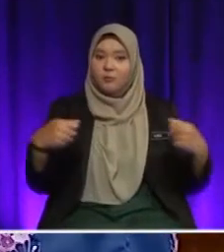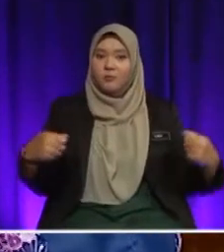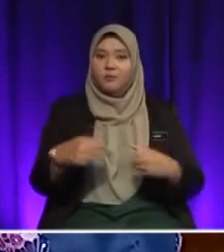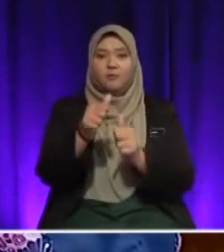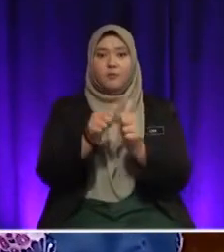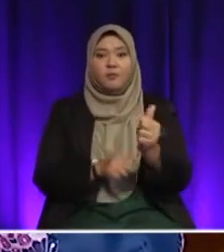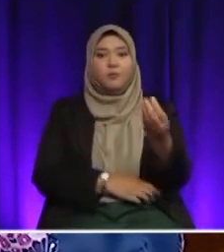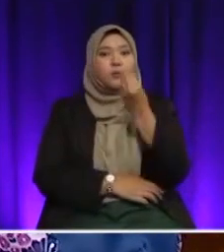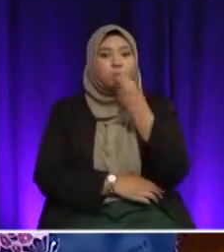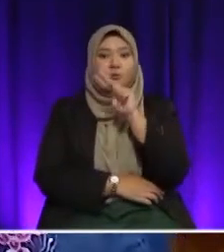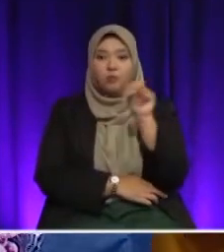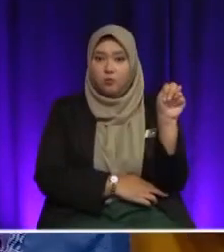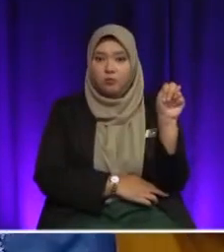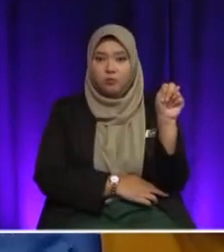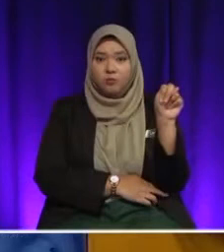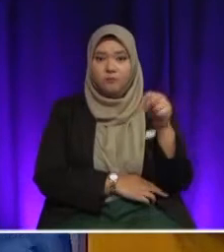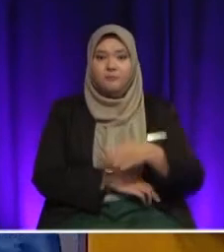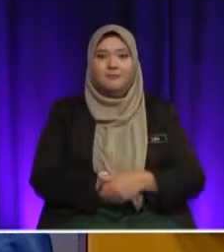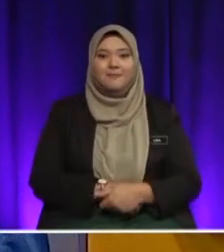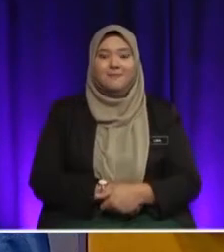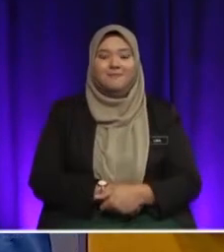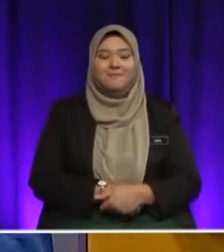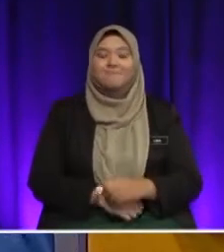dan kepingan